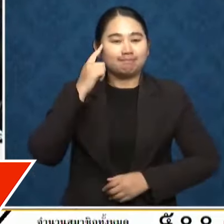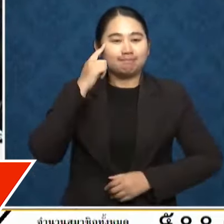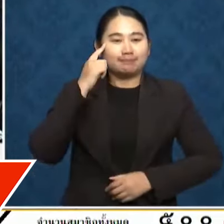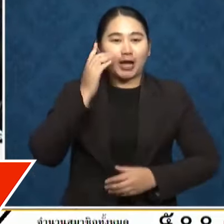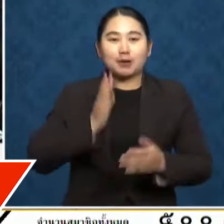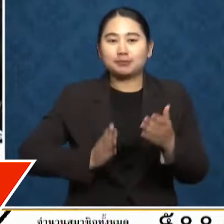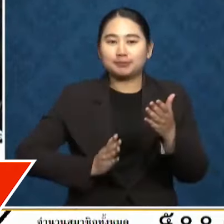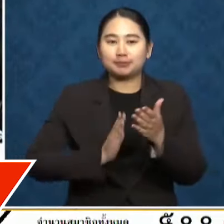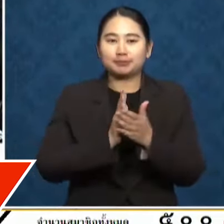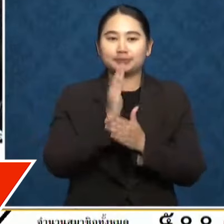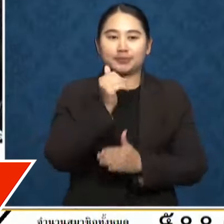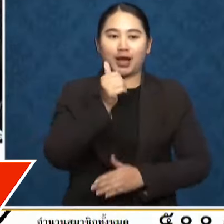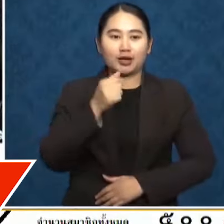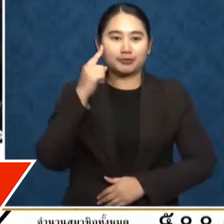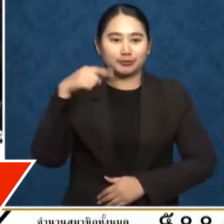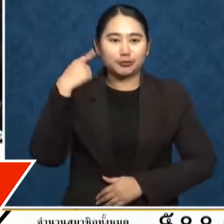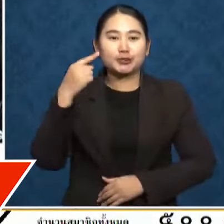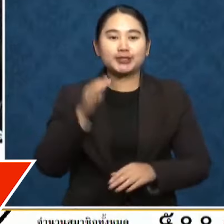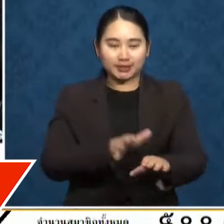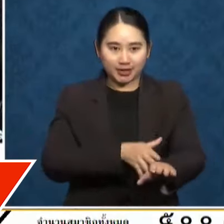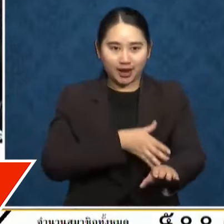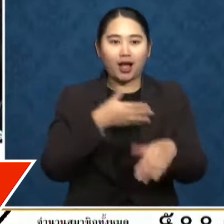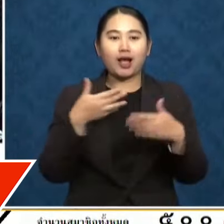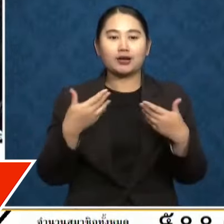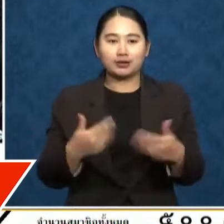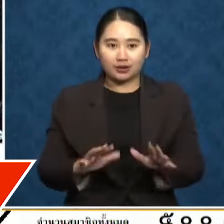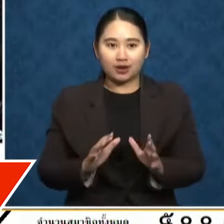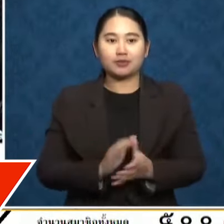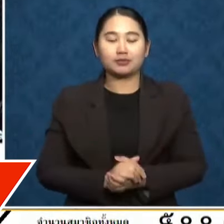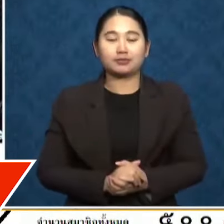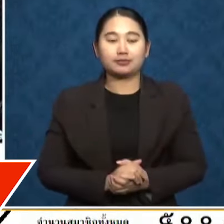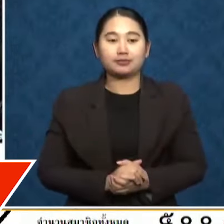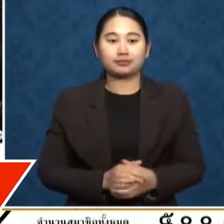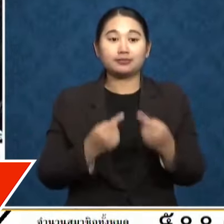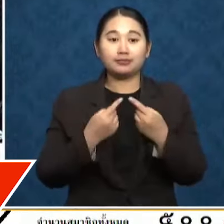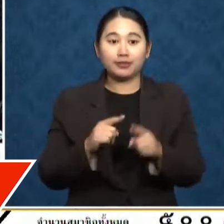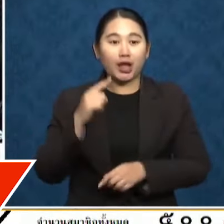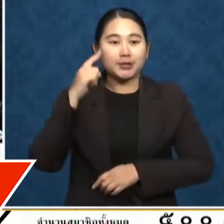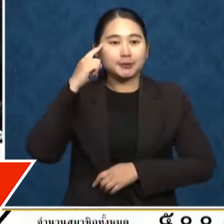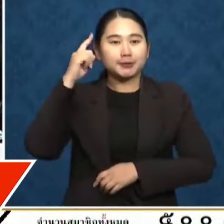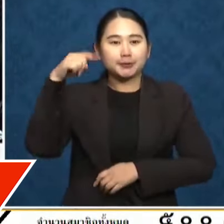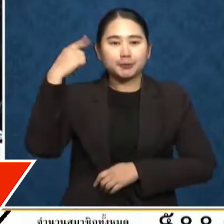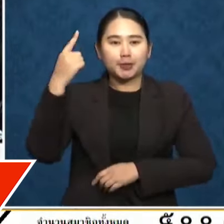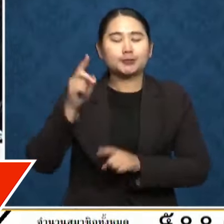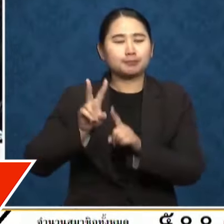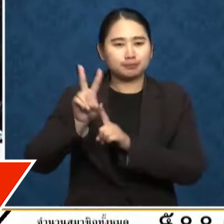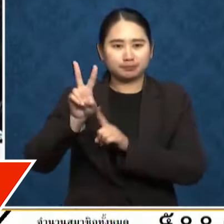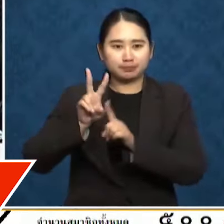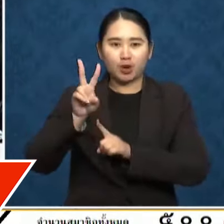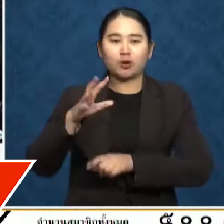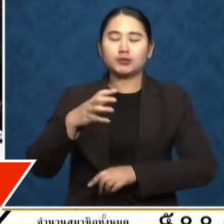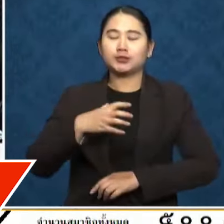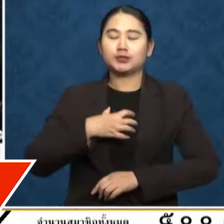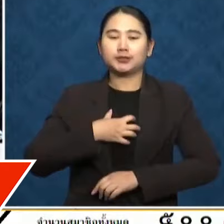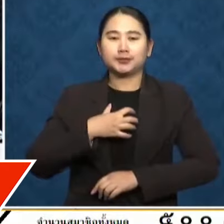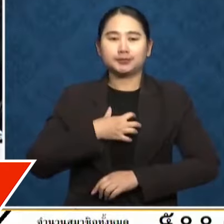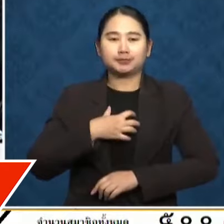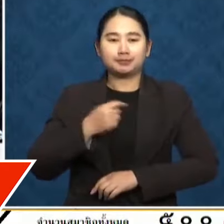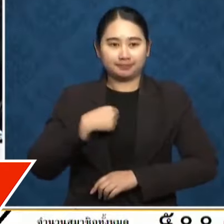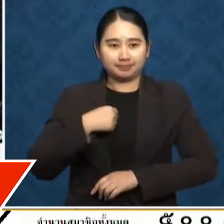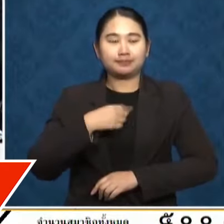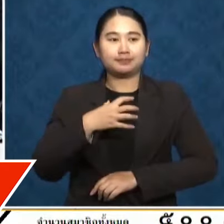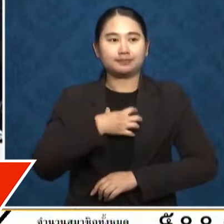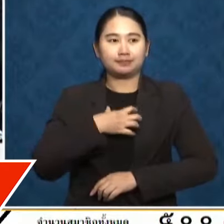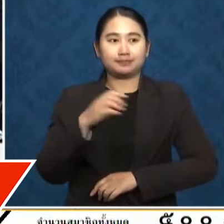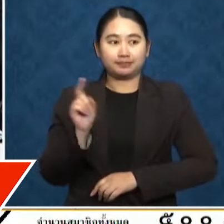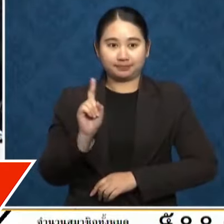งอย่างสมบูรณไปหลายสิบปีแลวแต่ความฝันที่สองที่สูงสุดของดิฉัน